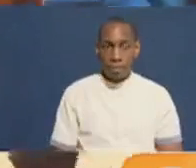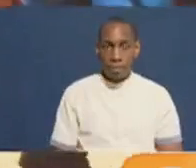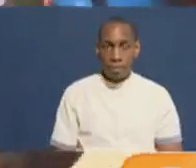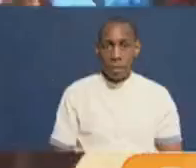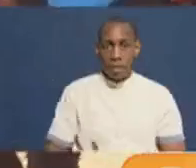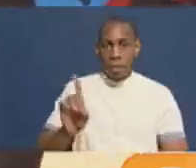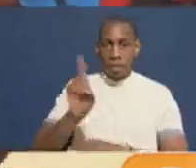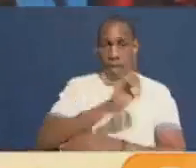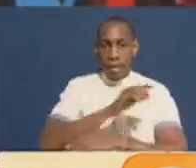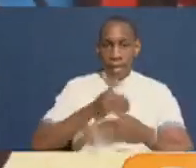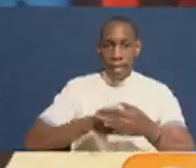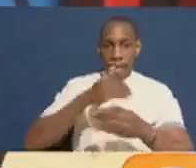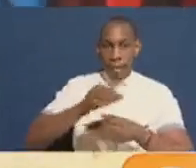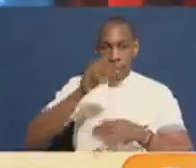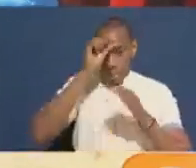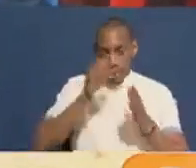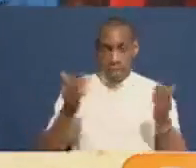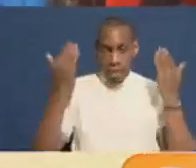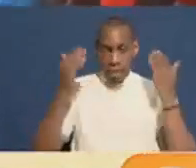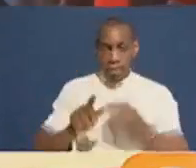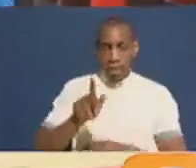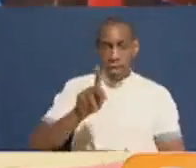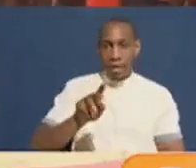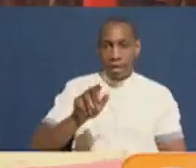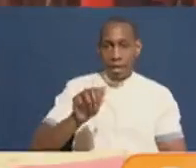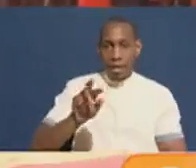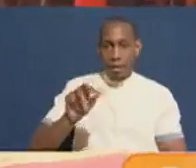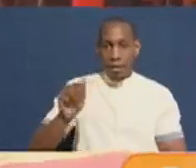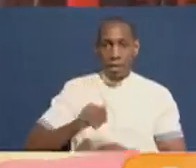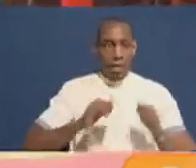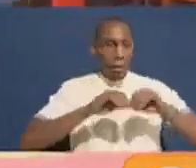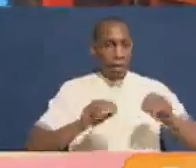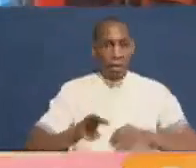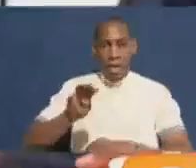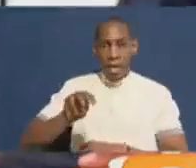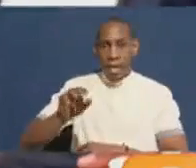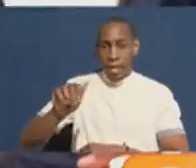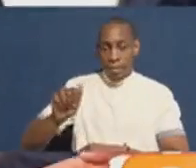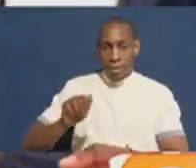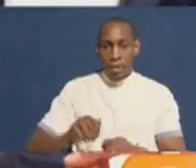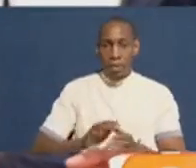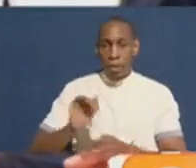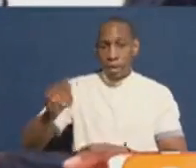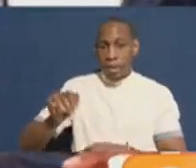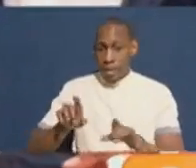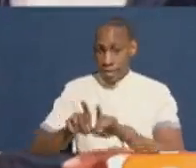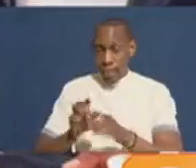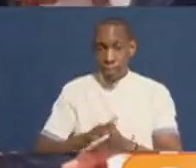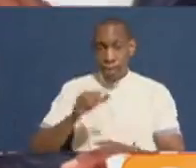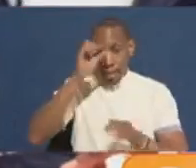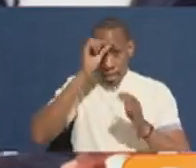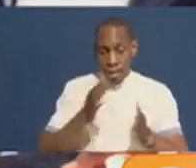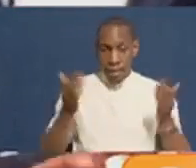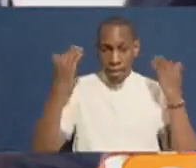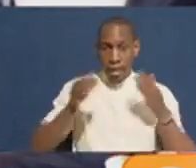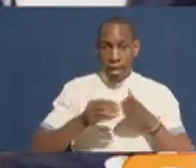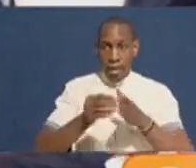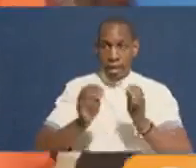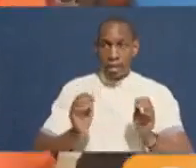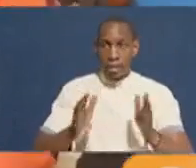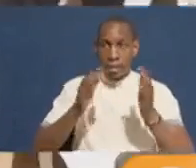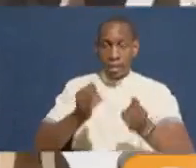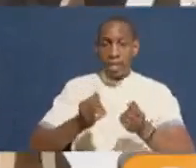Siku moja tu baada ya gavana wa Meru Kawira Mwangaza kutofautiana na wakilishi wadi katika kaunti hiyo, gavana huyo aliongoza